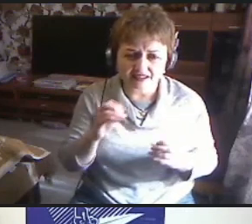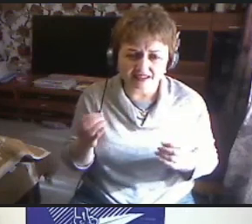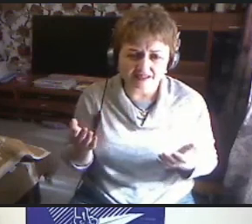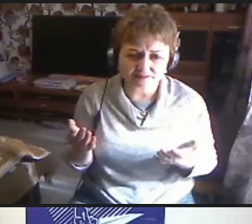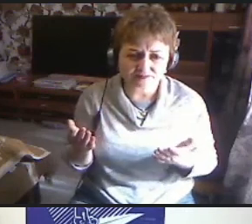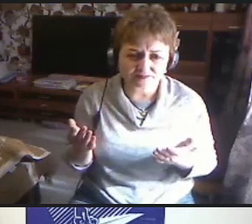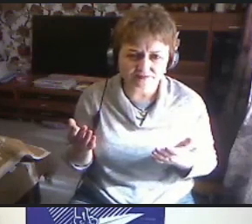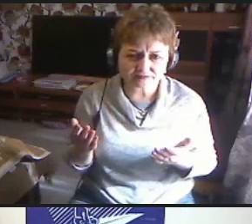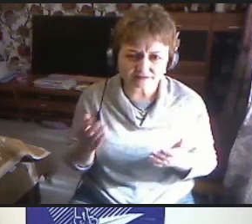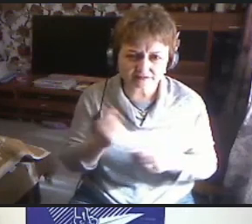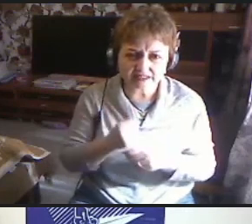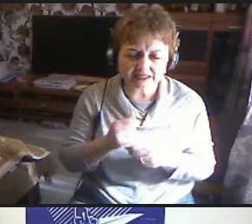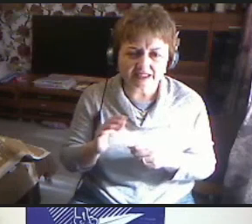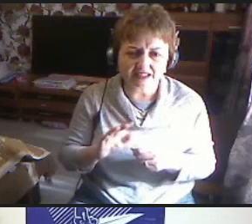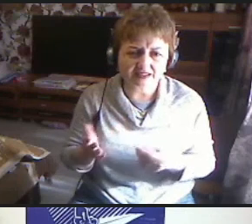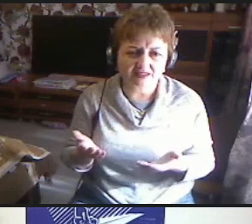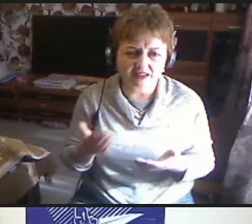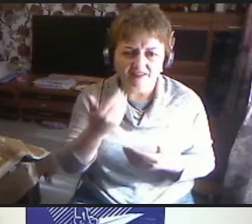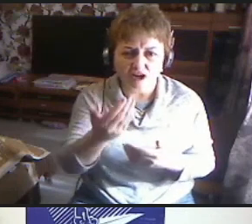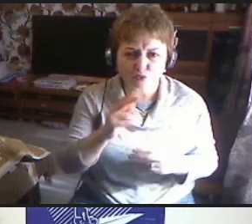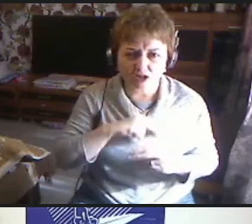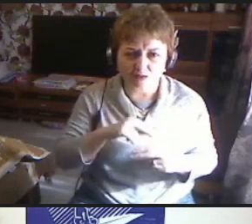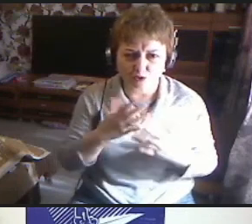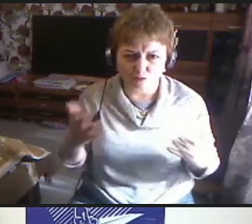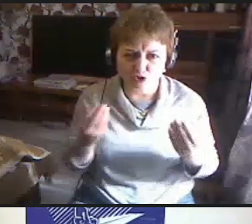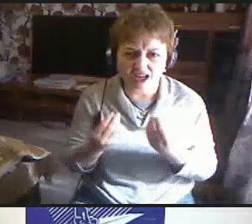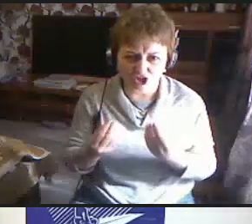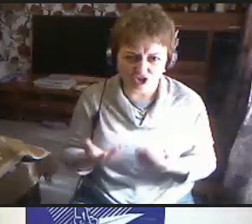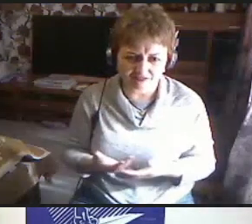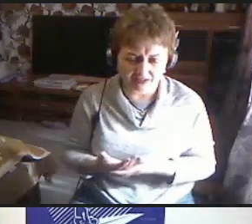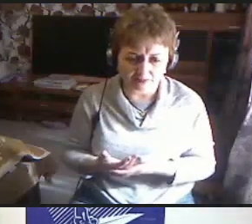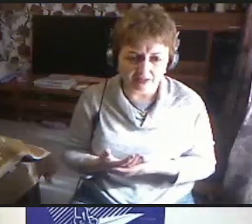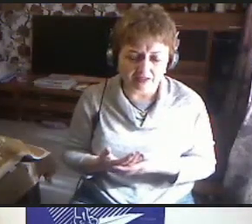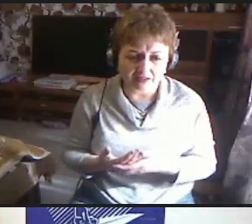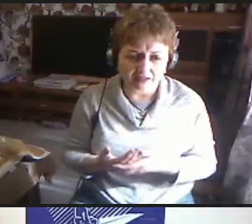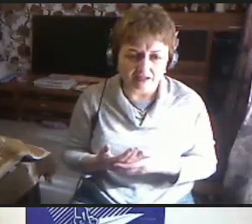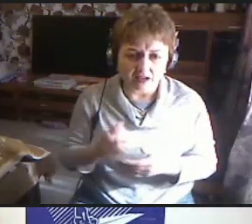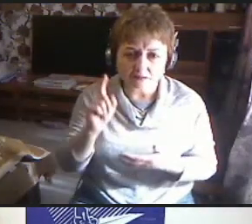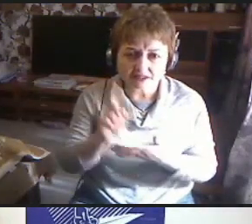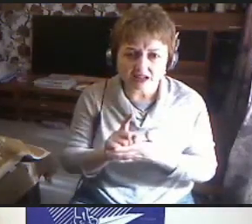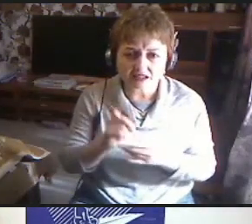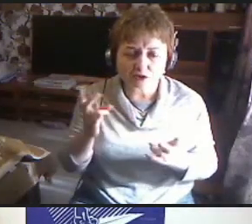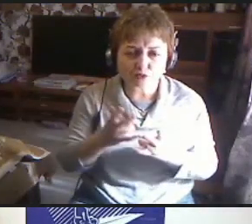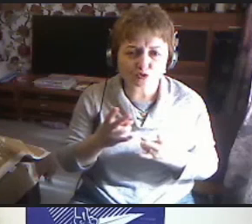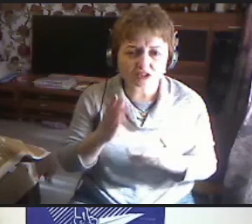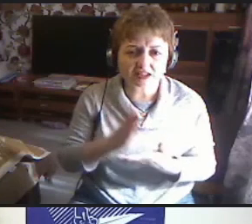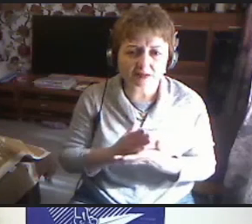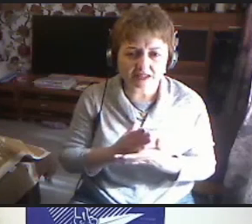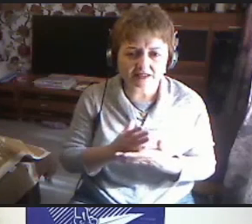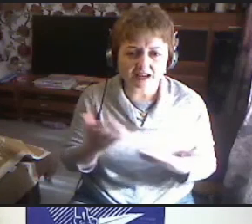делает вашу работу более качественной. Обязательно нужно иметь некое